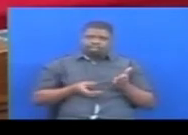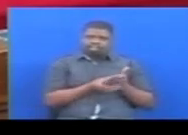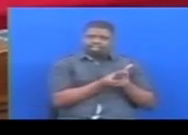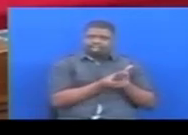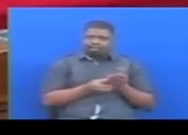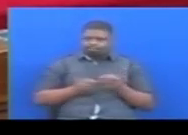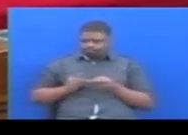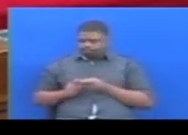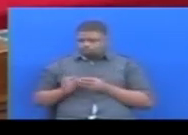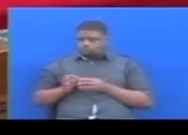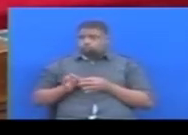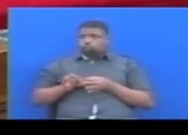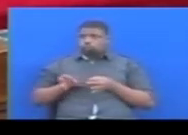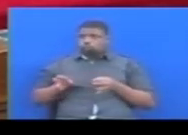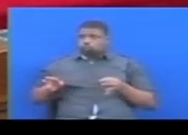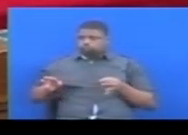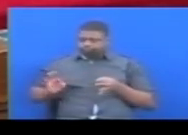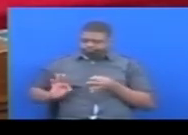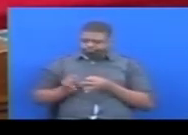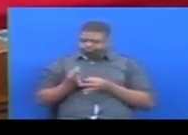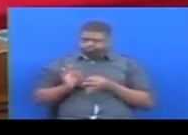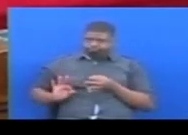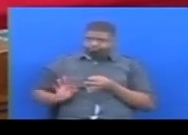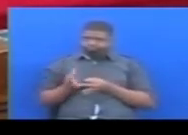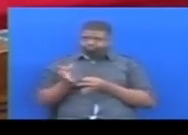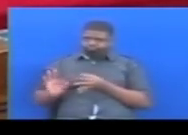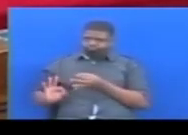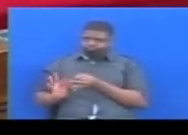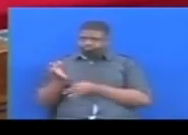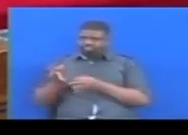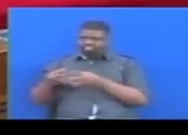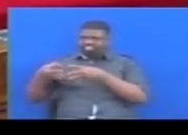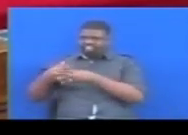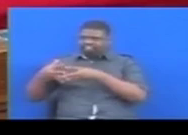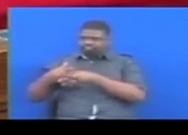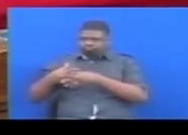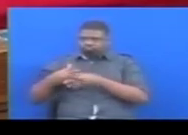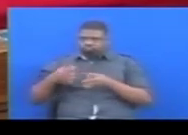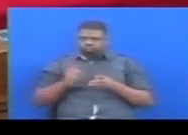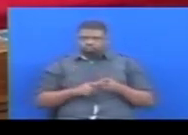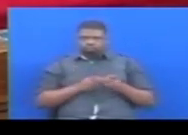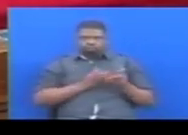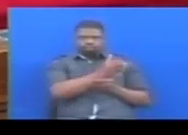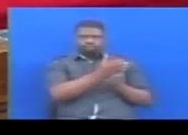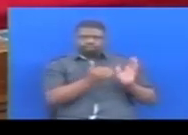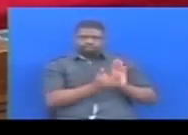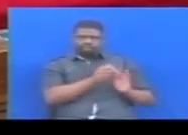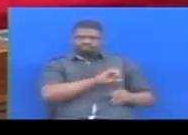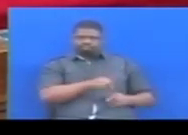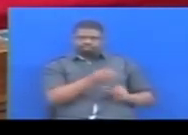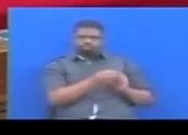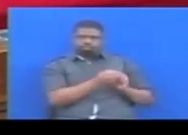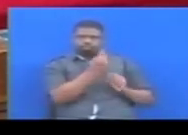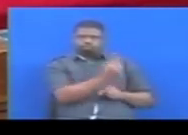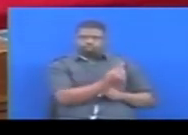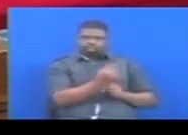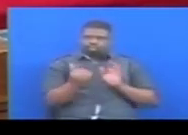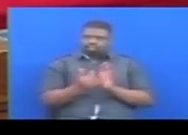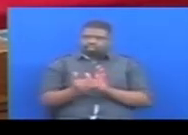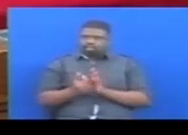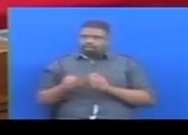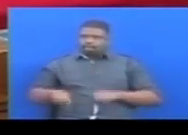kushonea nyavu, nyavu za uvuvi na vifungashio kupitia sheria ya fedha ya mwaka 2011 na sheria ya mamlaka ya mapato VAT